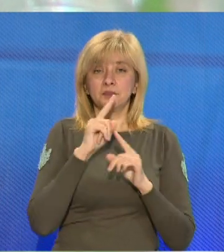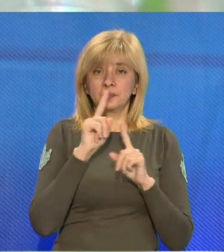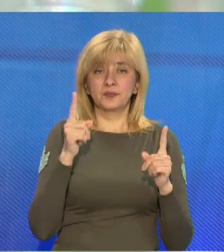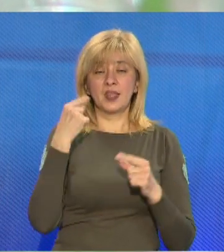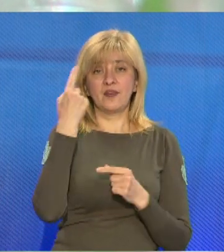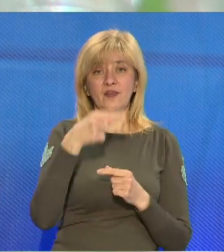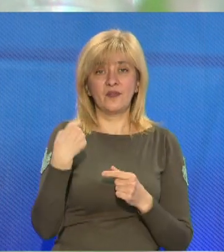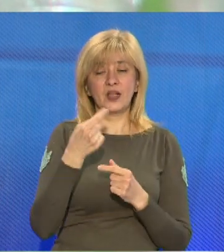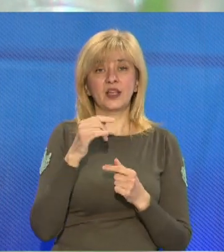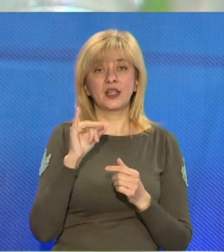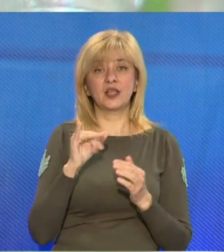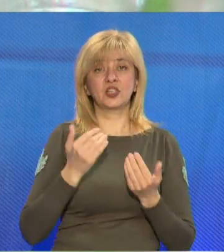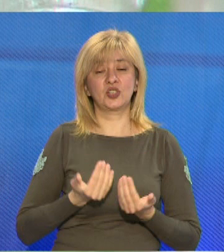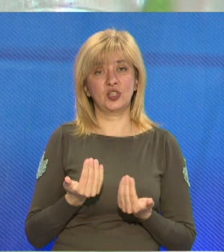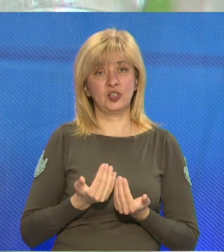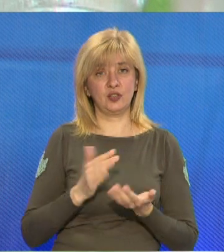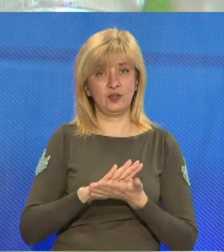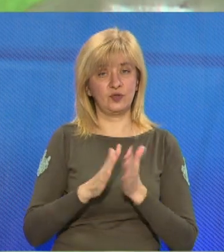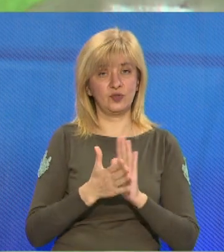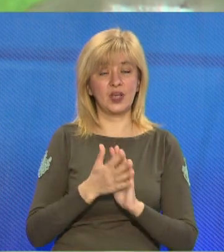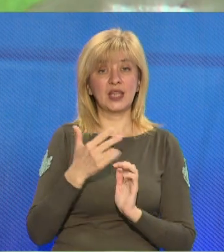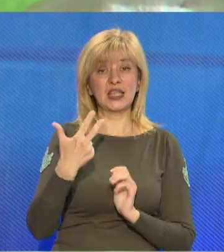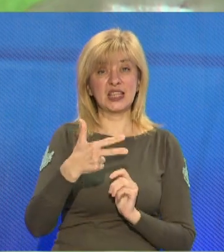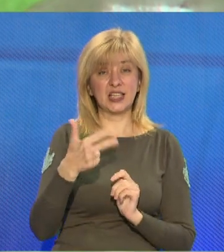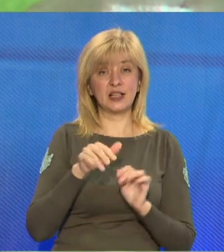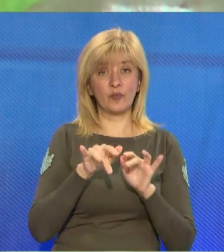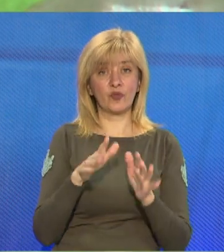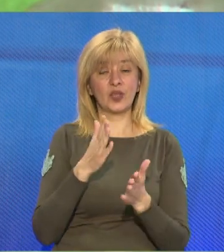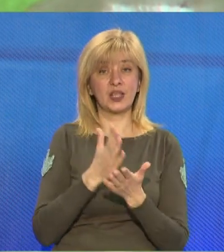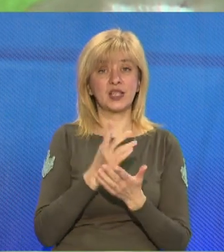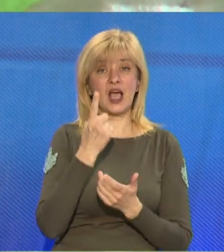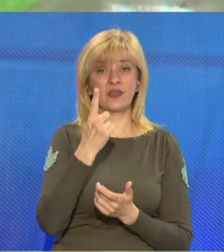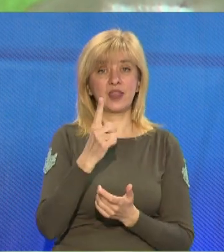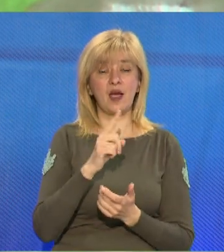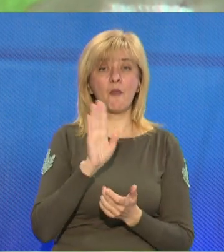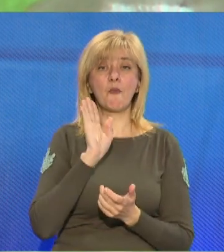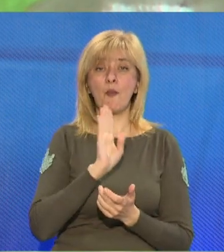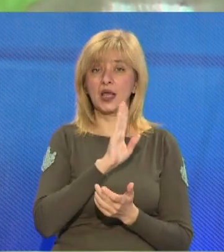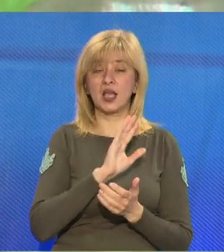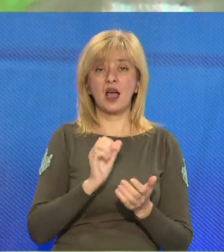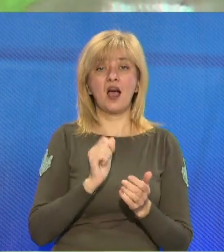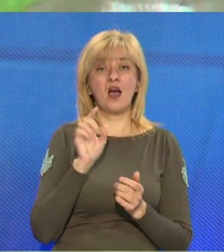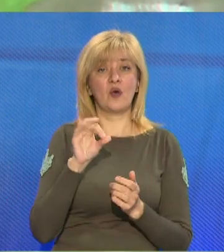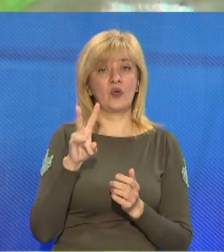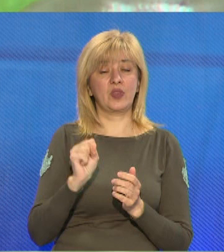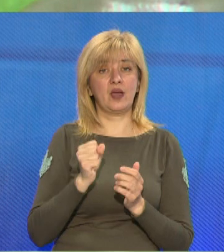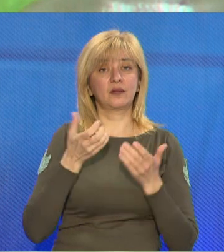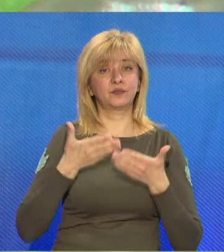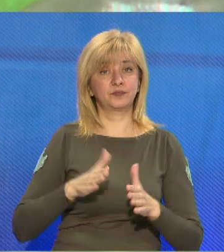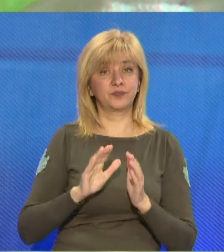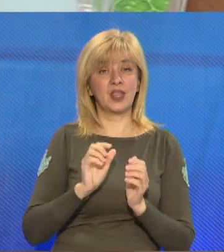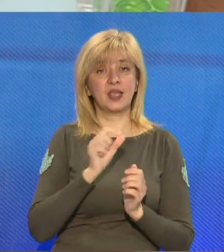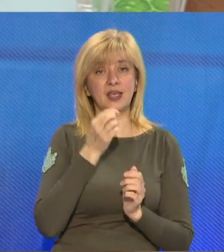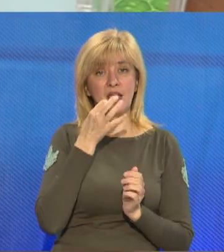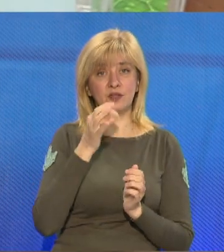жыцця. Да прыкладу, сярод 30 асобін гэтай калоніі ёсць адна матка, яна адкладвае яйкі, адзін салдат, ён